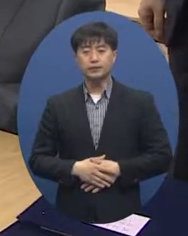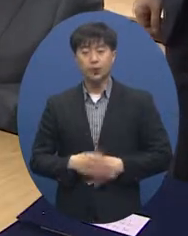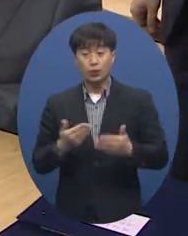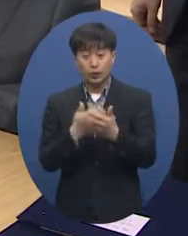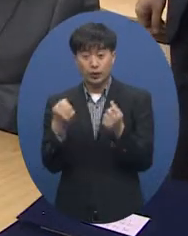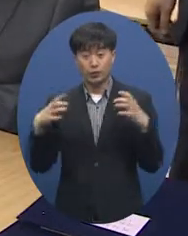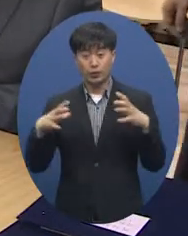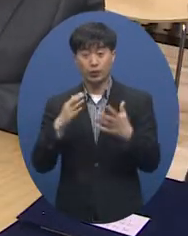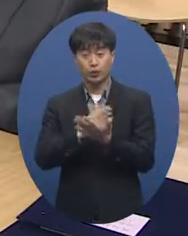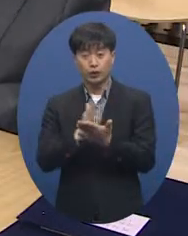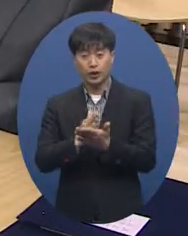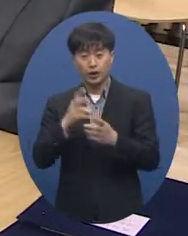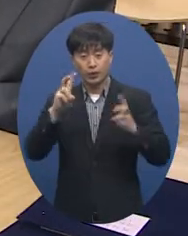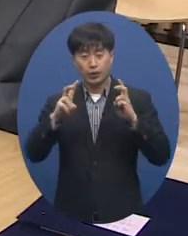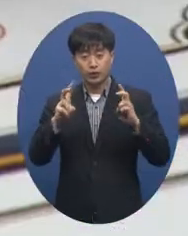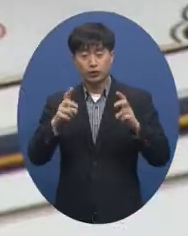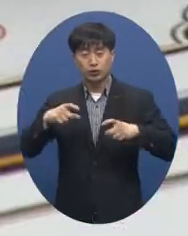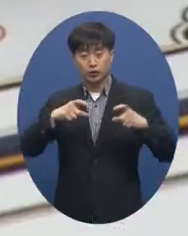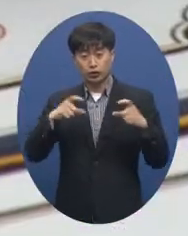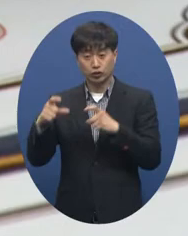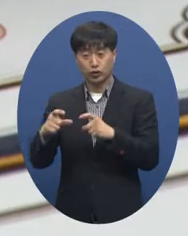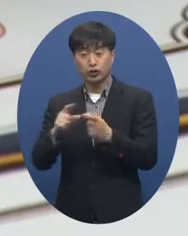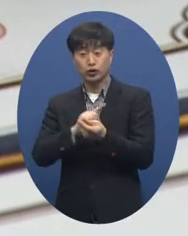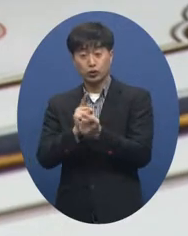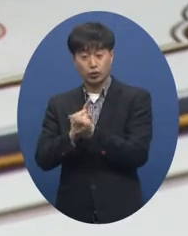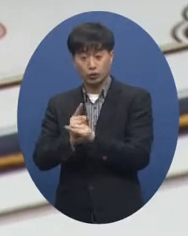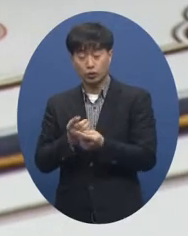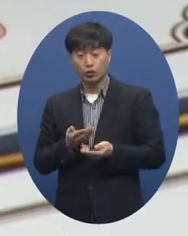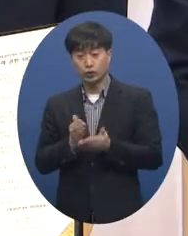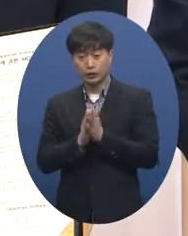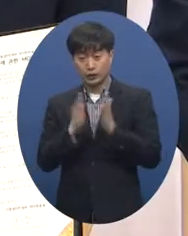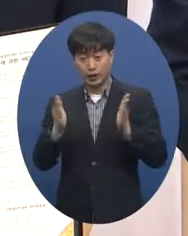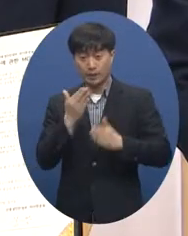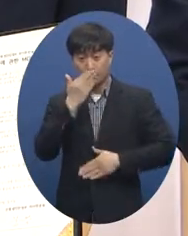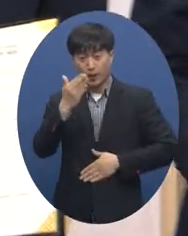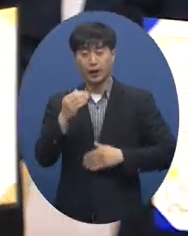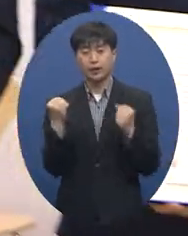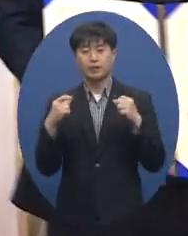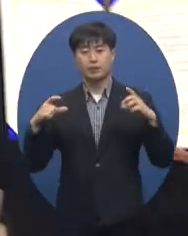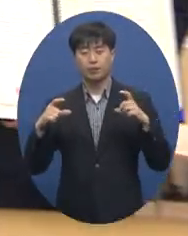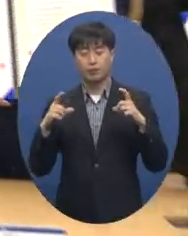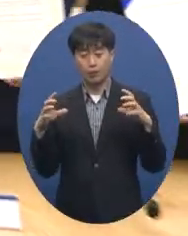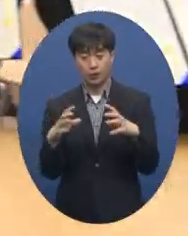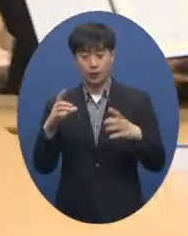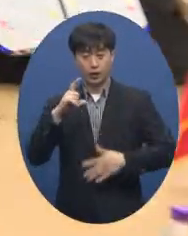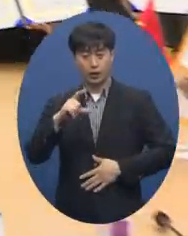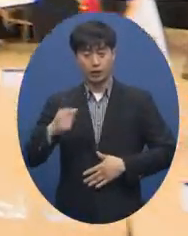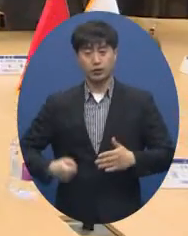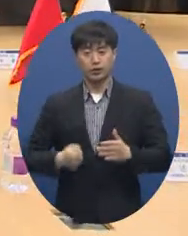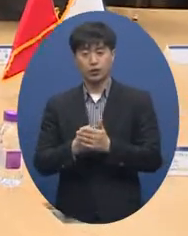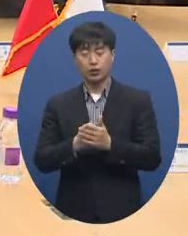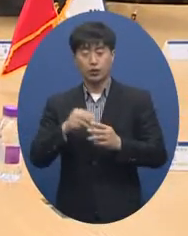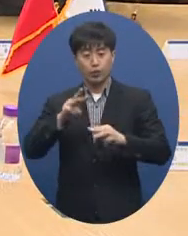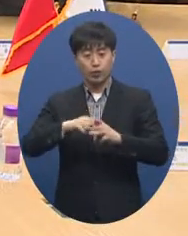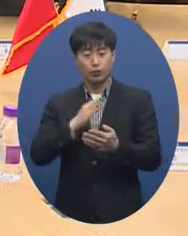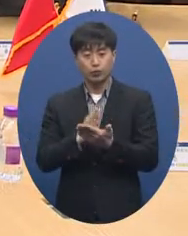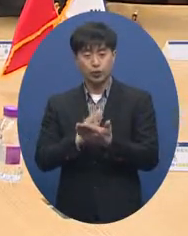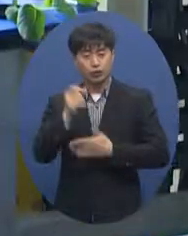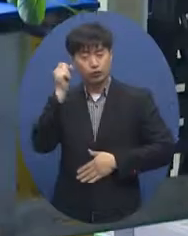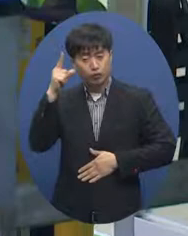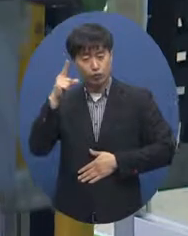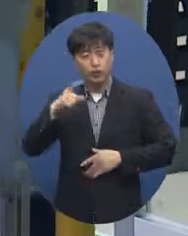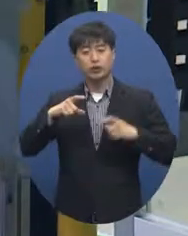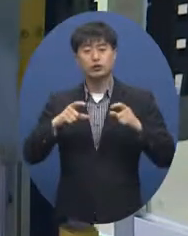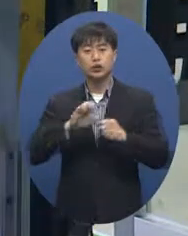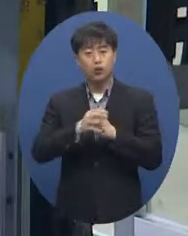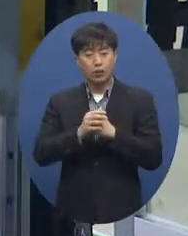교류 협력 분야에서는 기업들이 두 지역에 서로 진출할 수 있도록 협력을 강화하기로 합의했습니다. 농업 분야에서는 우수한 지역 과수